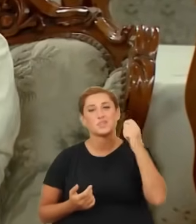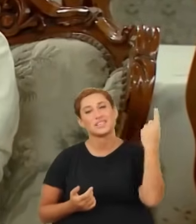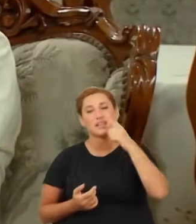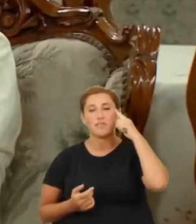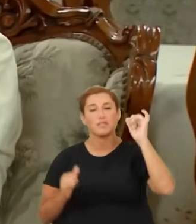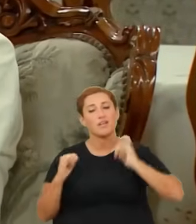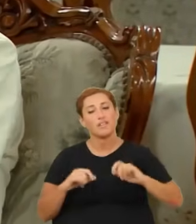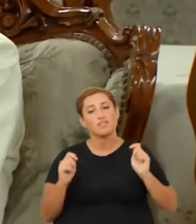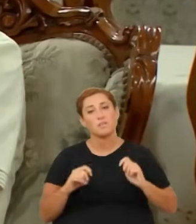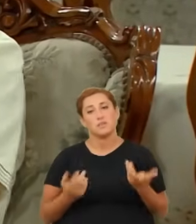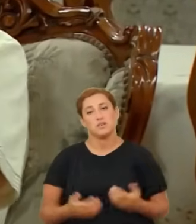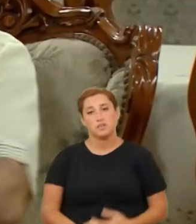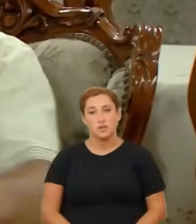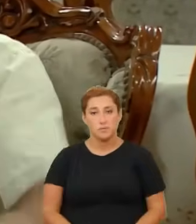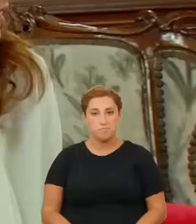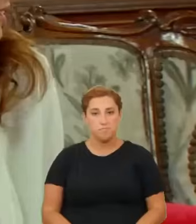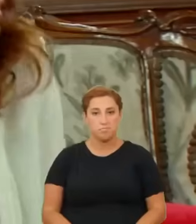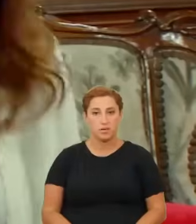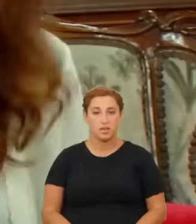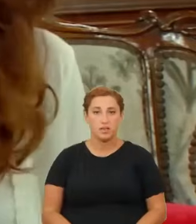gider kafamızı dağıtırız çocuklar, o yani.